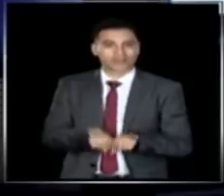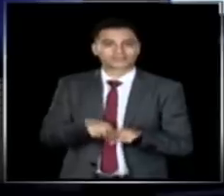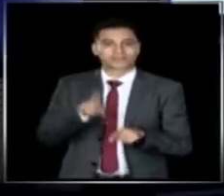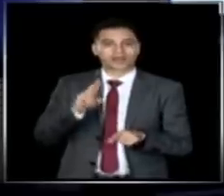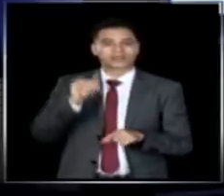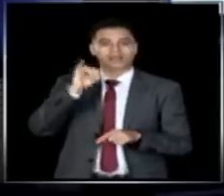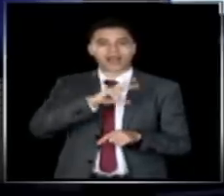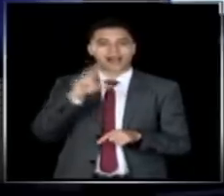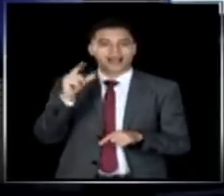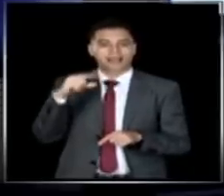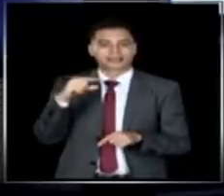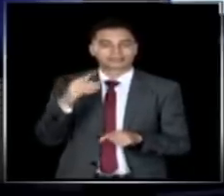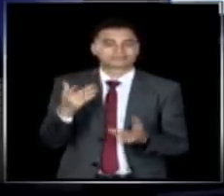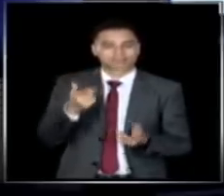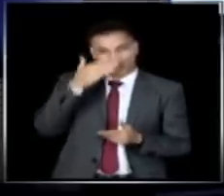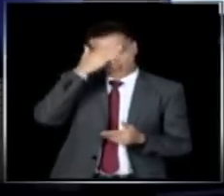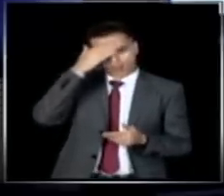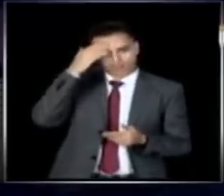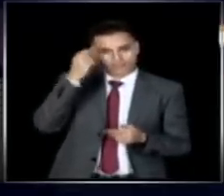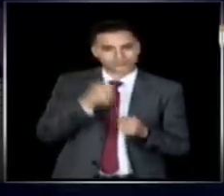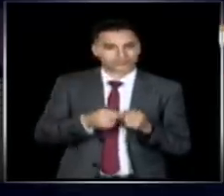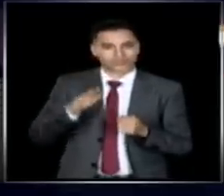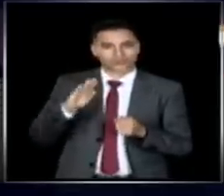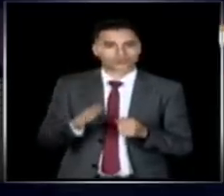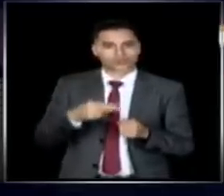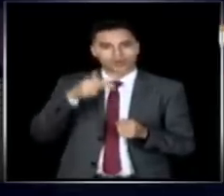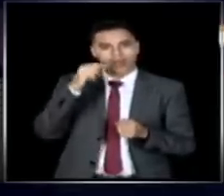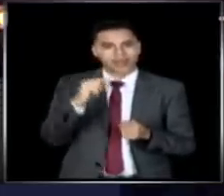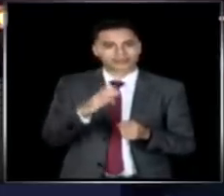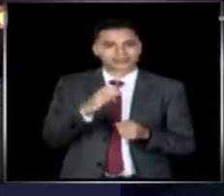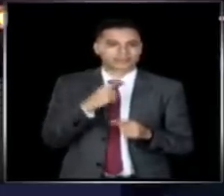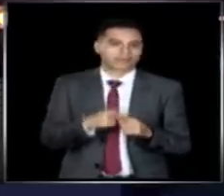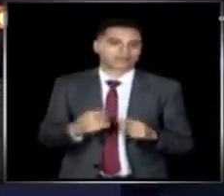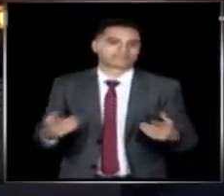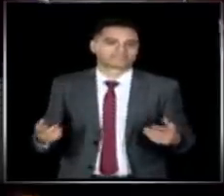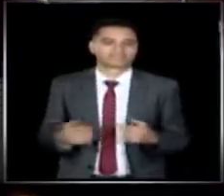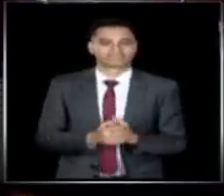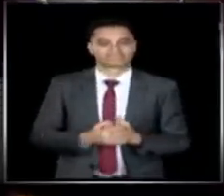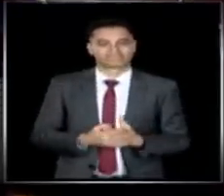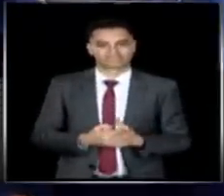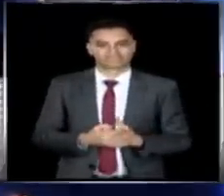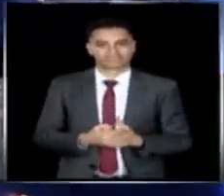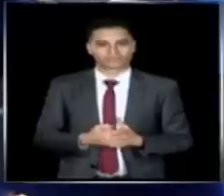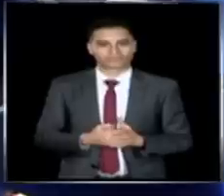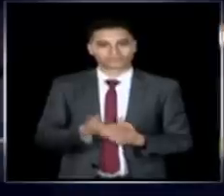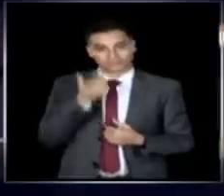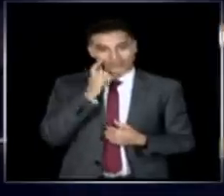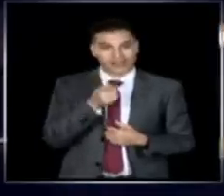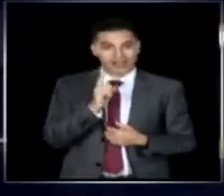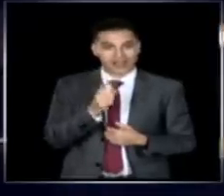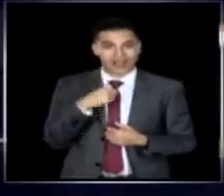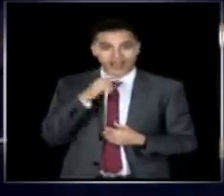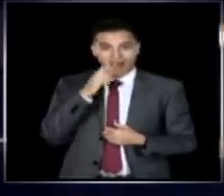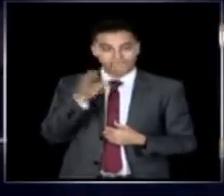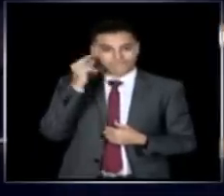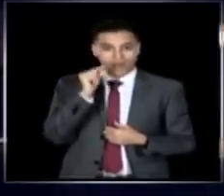يعني من صح؟ خبرة بقى، القراية. خبرة، يا رب يطلع صح عشان أحرج. إجابة خاطئة. خلي بالكو أنا